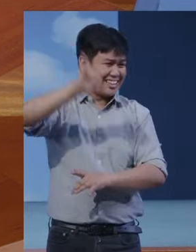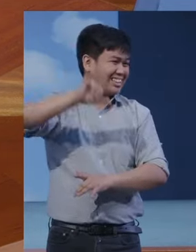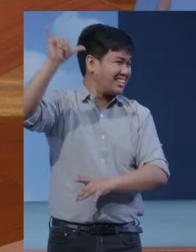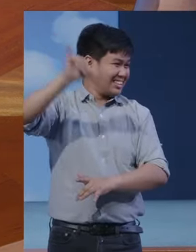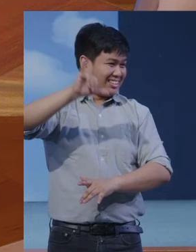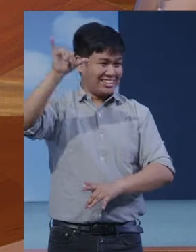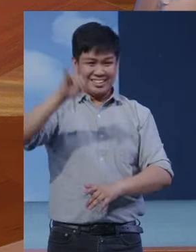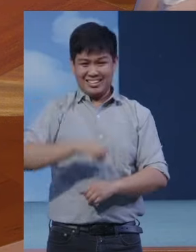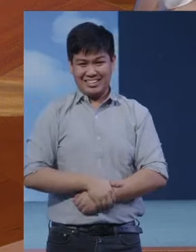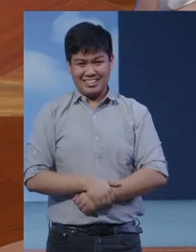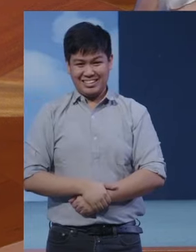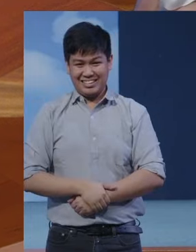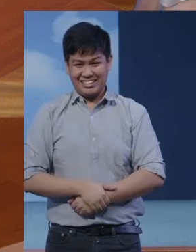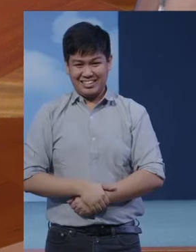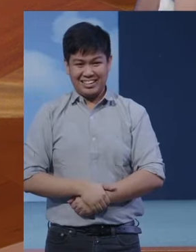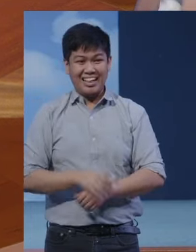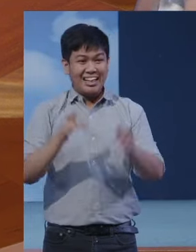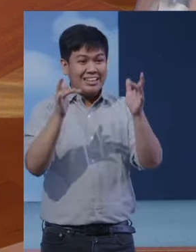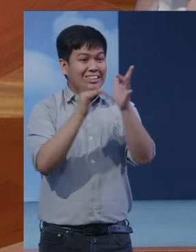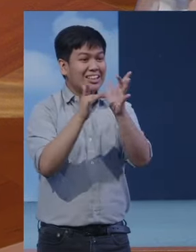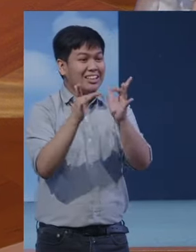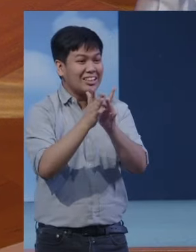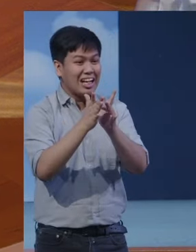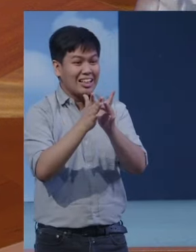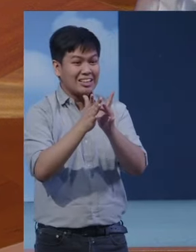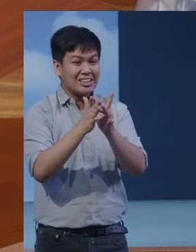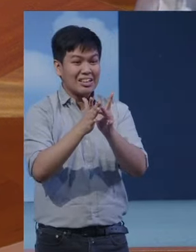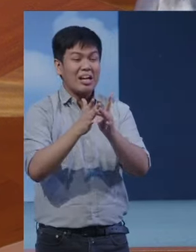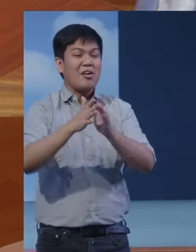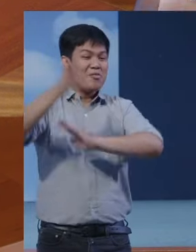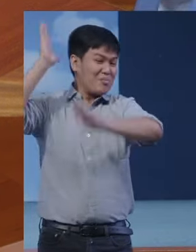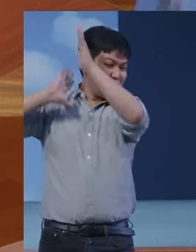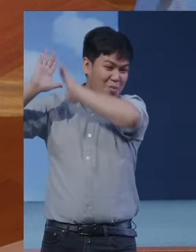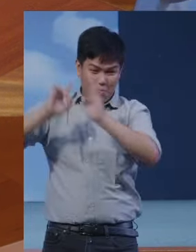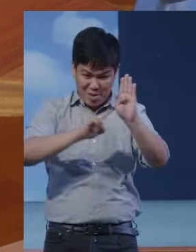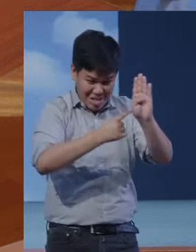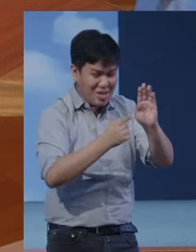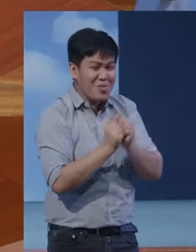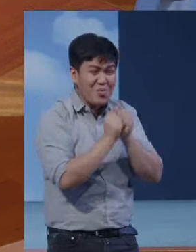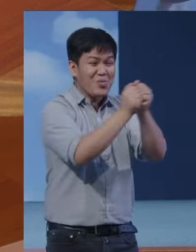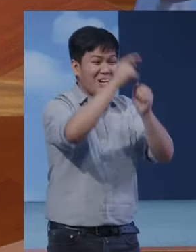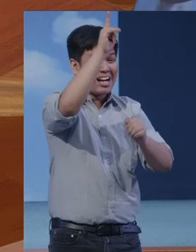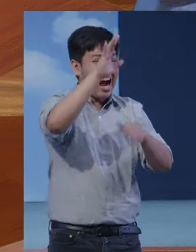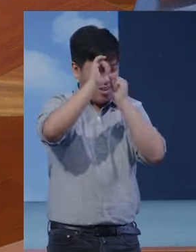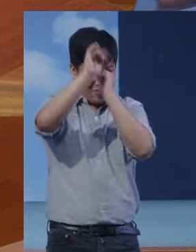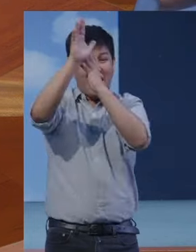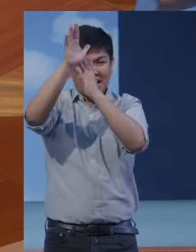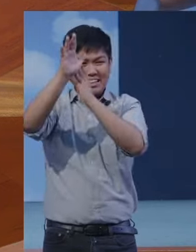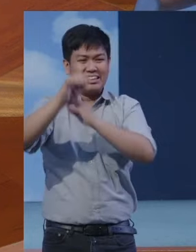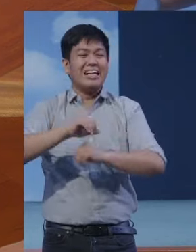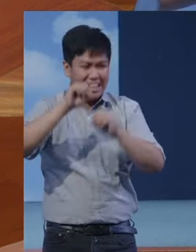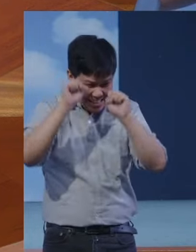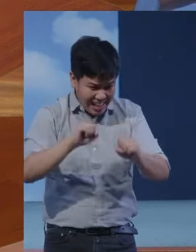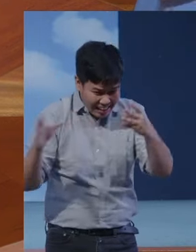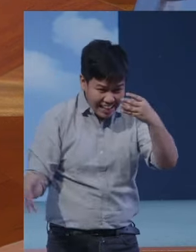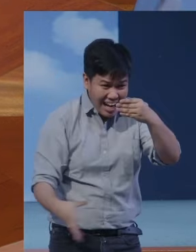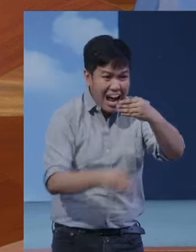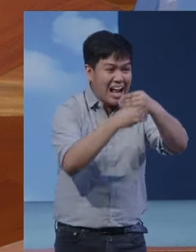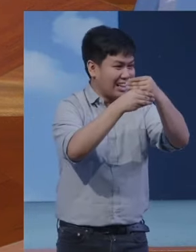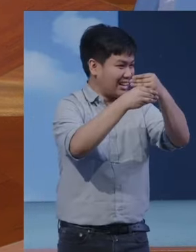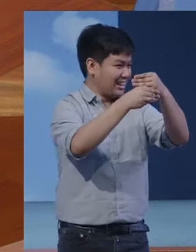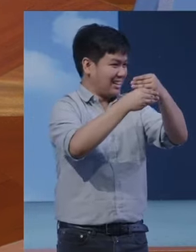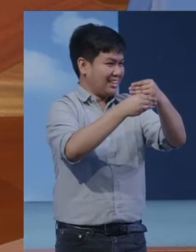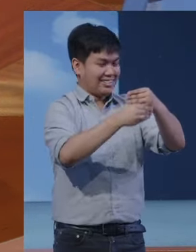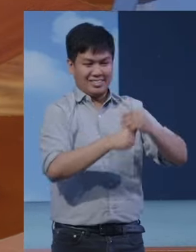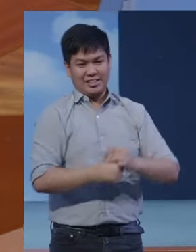nung salita na iyon He was present in the creation di ba So pwede ba niyang idagdag yon pwede kaya nga